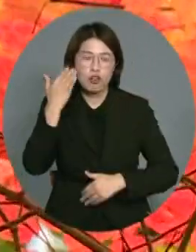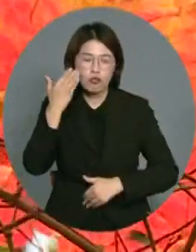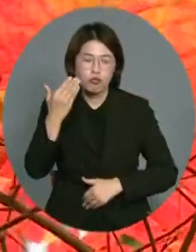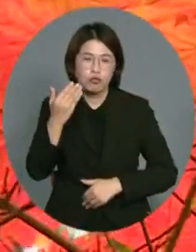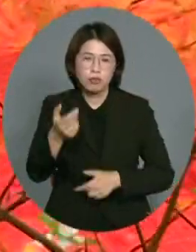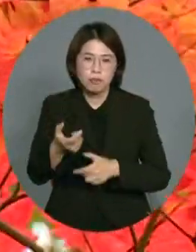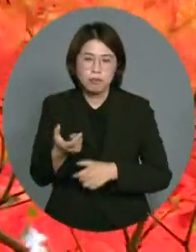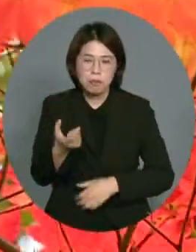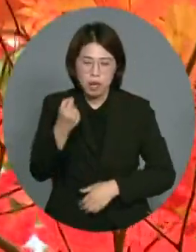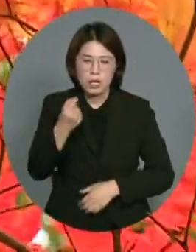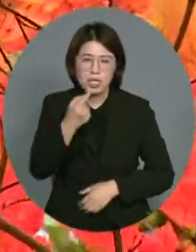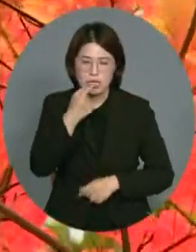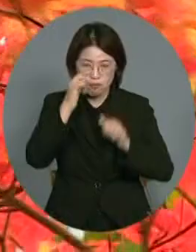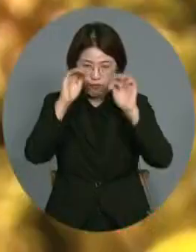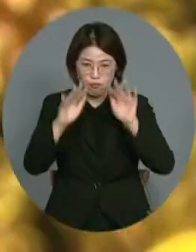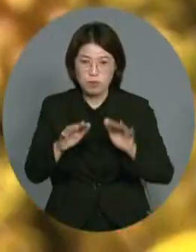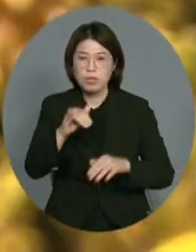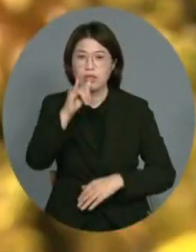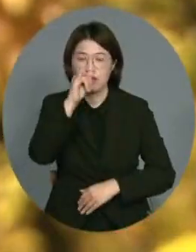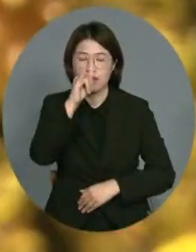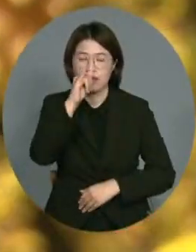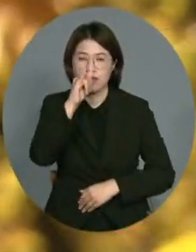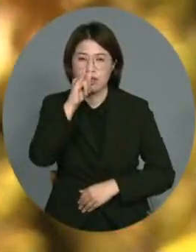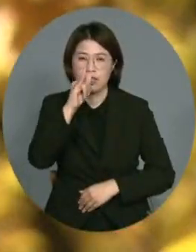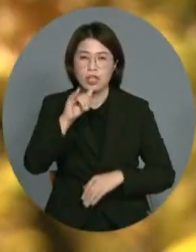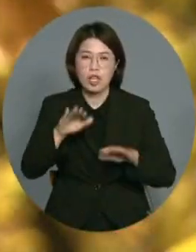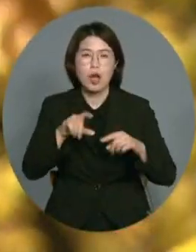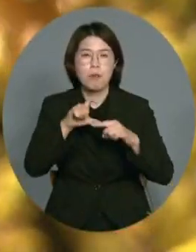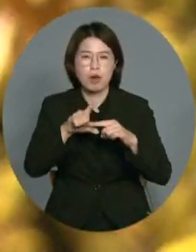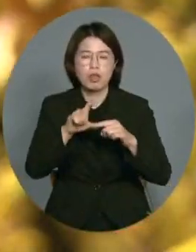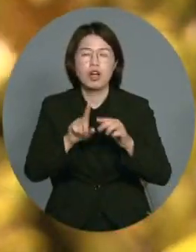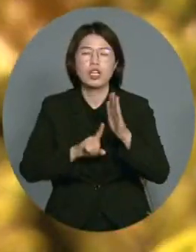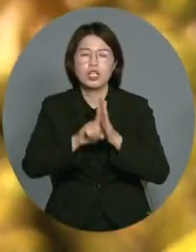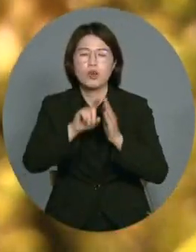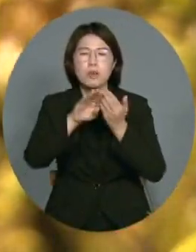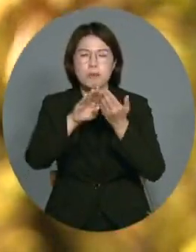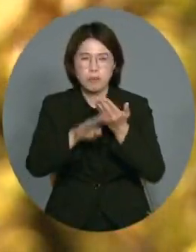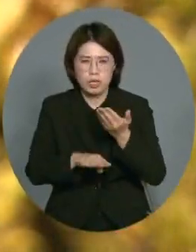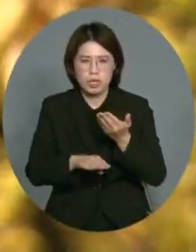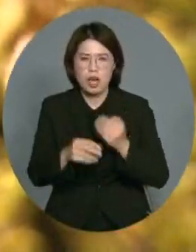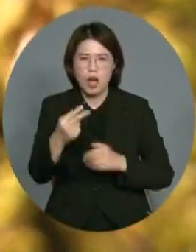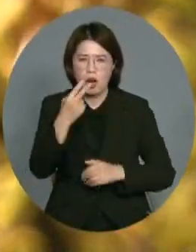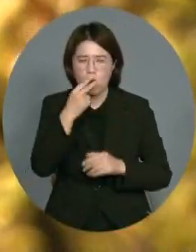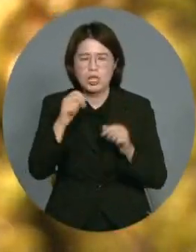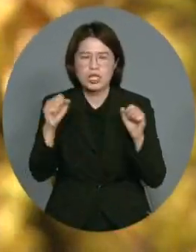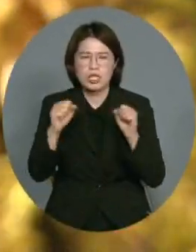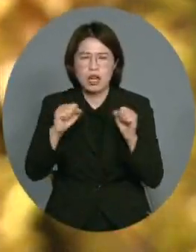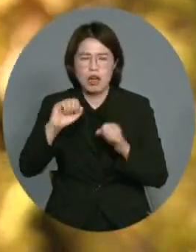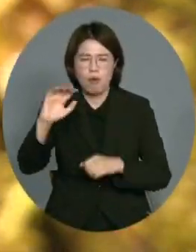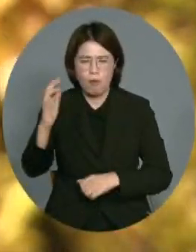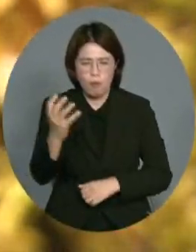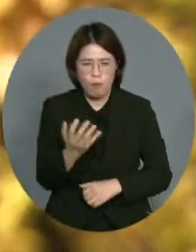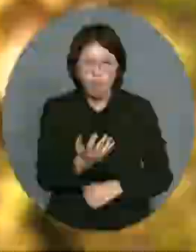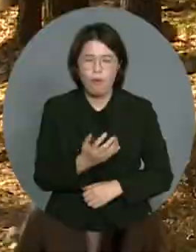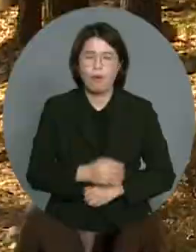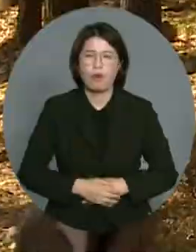내리기도 했습니다. 우리 지역도 평년 기온을 밑돌며 찬 공기가 강하게 파고들었습니다.